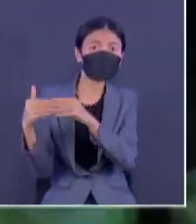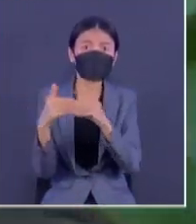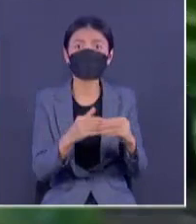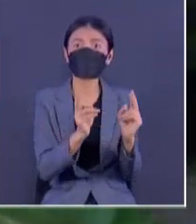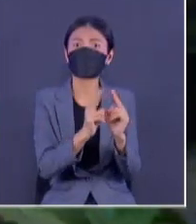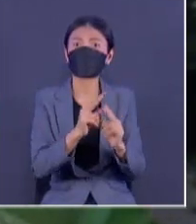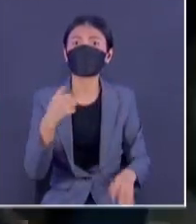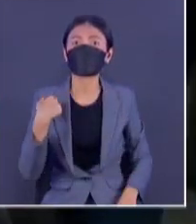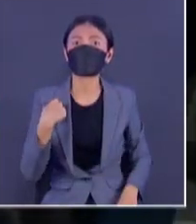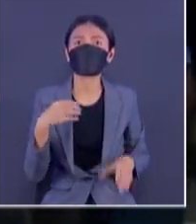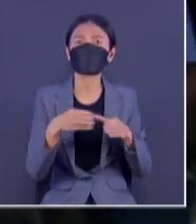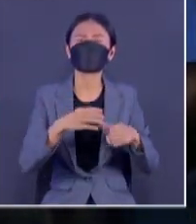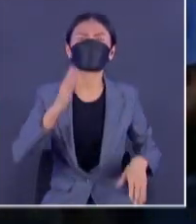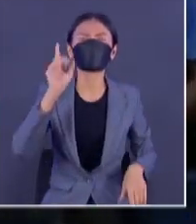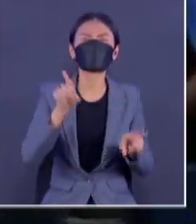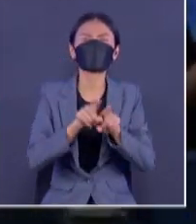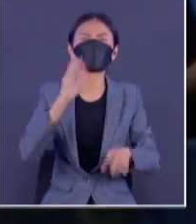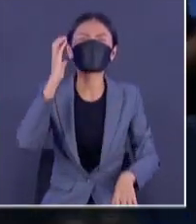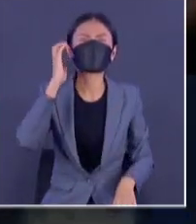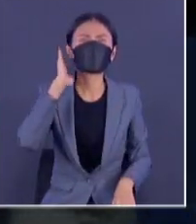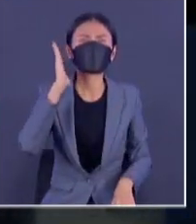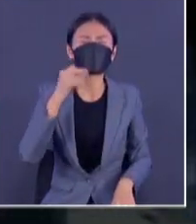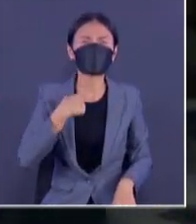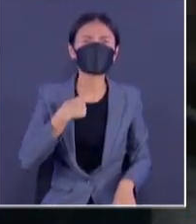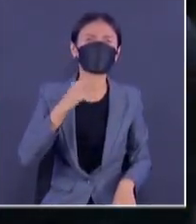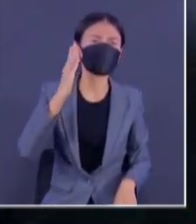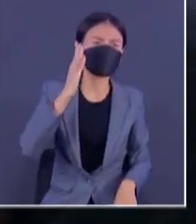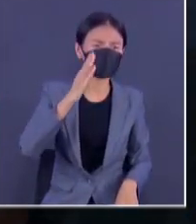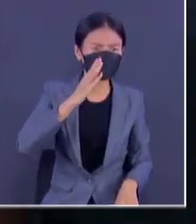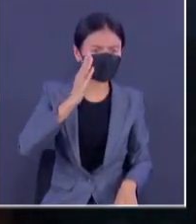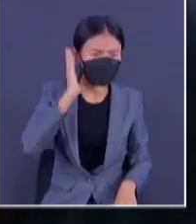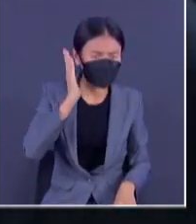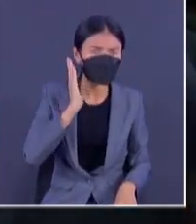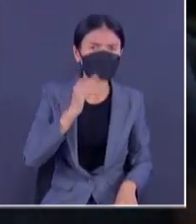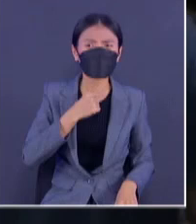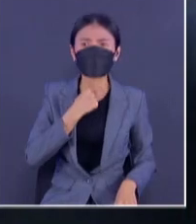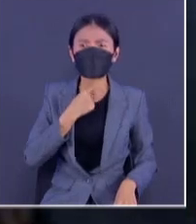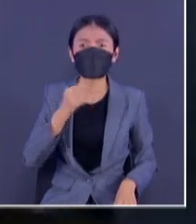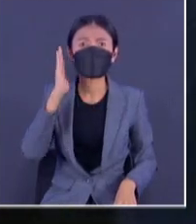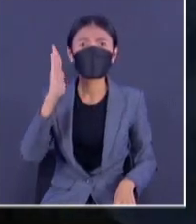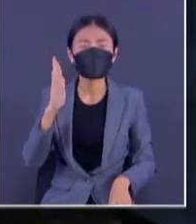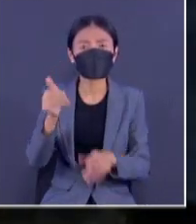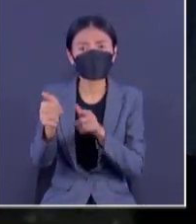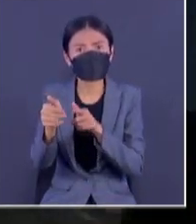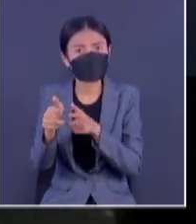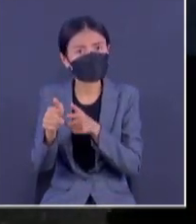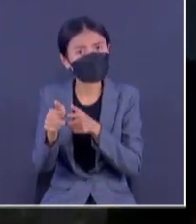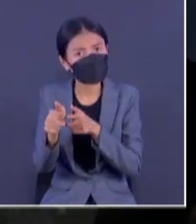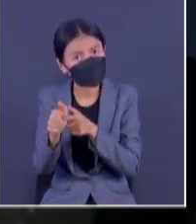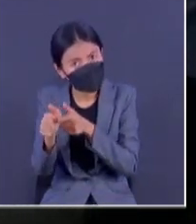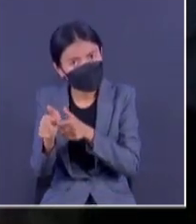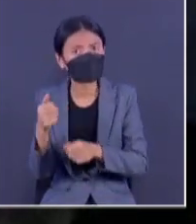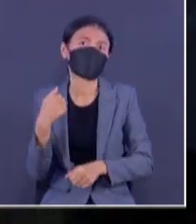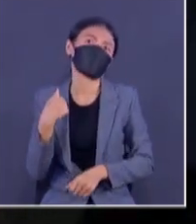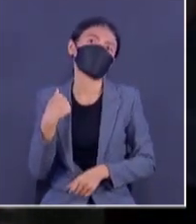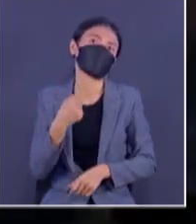กลุ่มชายรักชายก็จะมีทั้งชาวต่างชาติมีทั้งชาวไทยครับโดยพ่อเล้าเนี่ยจะพาเด็กไปส่งให้กับลูกค้าแล้วก็ไปมีเ